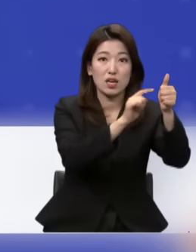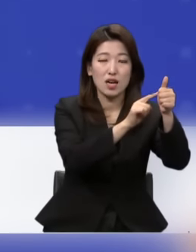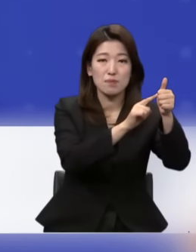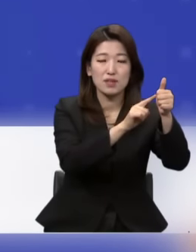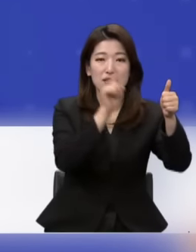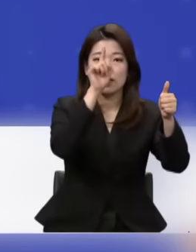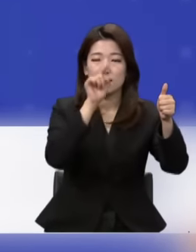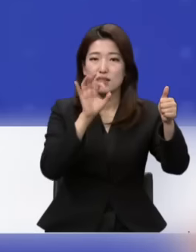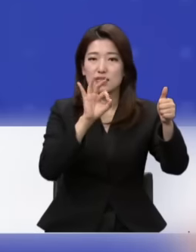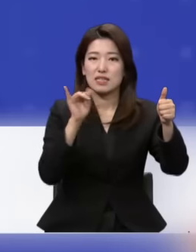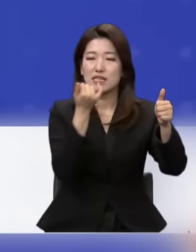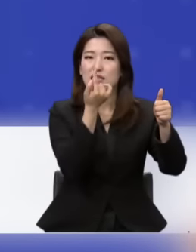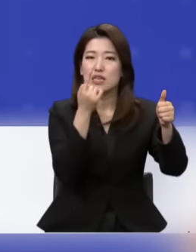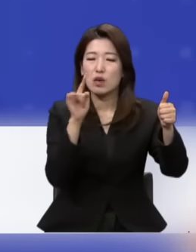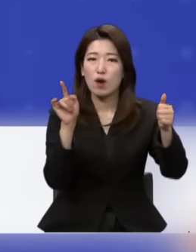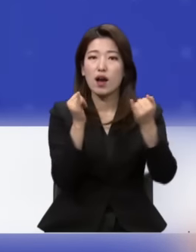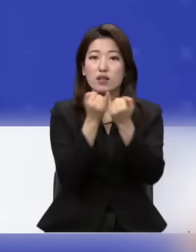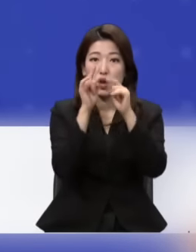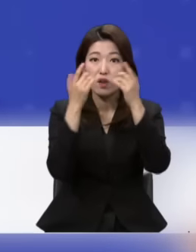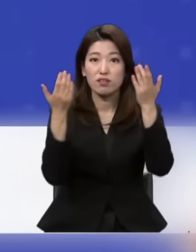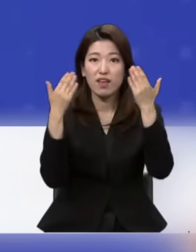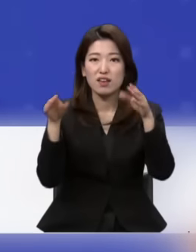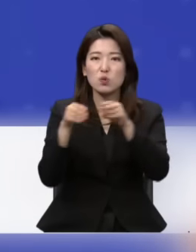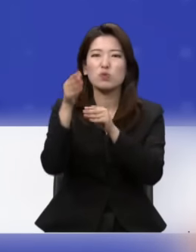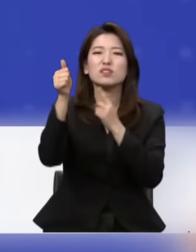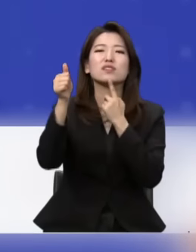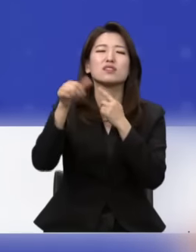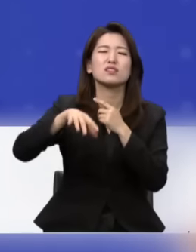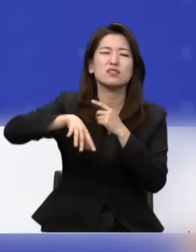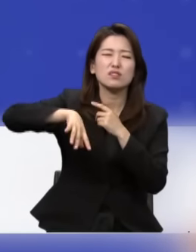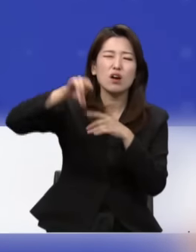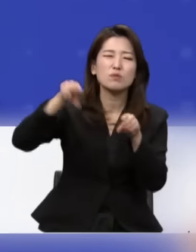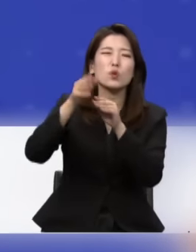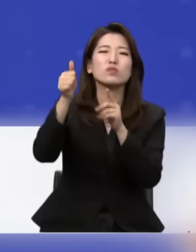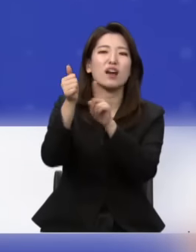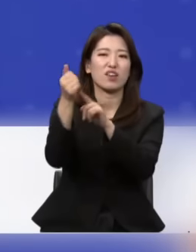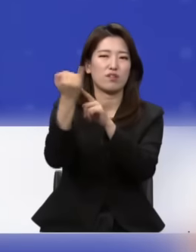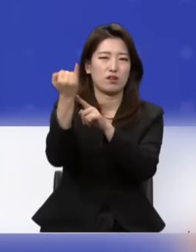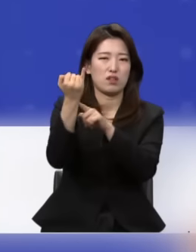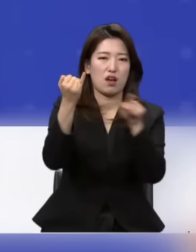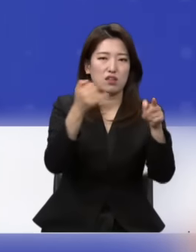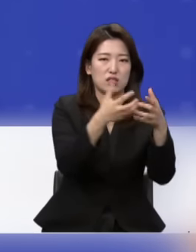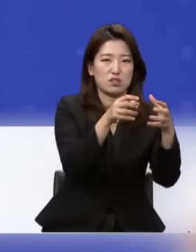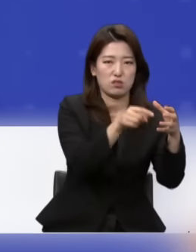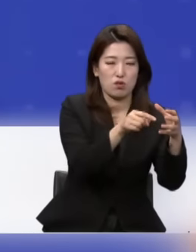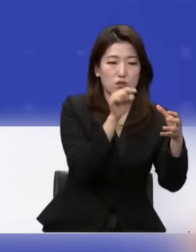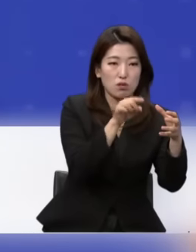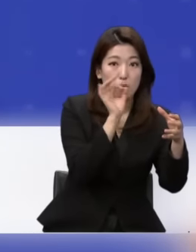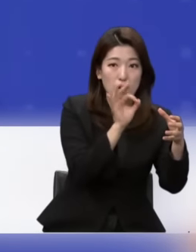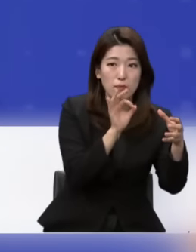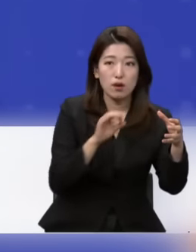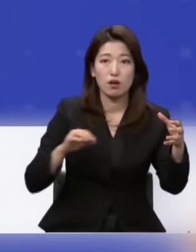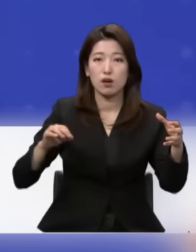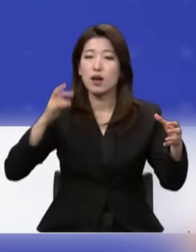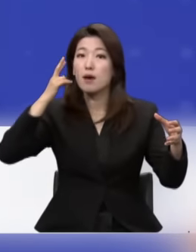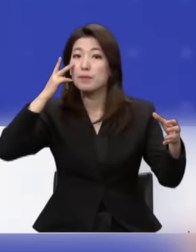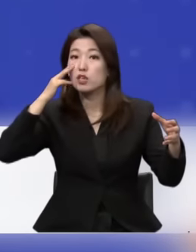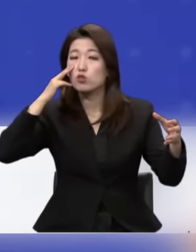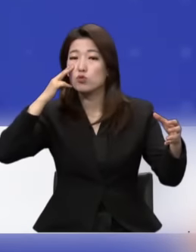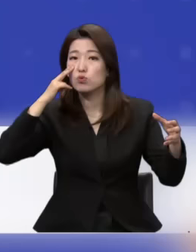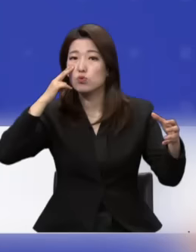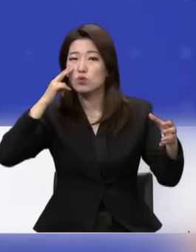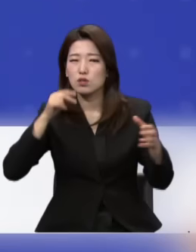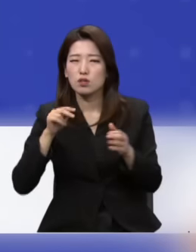미국의 cic 보고서 그러니까 미국의 방첩부대 보고서입니다 방첩부대 보고서 내용에 따르면 그게 이제 고급 접대부 호스티스